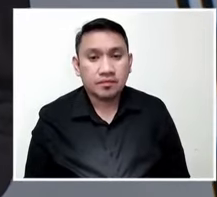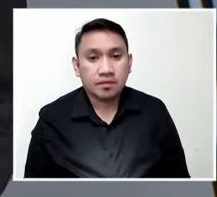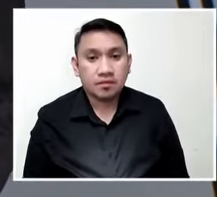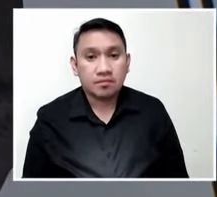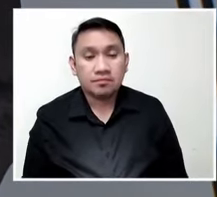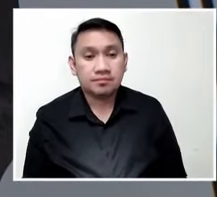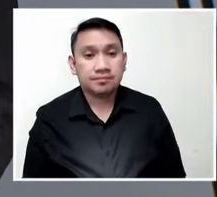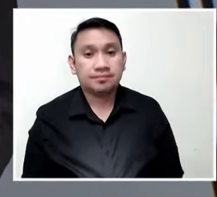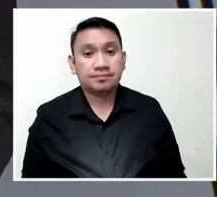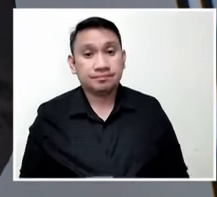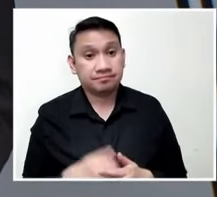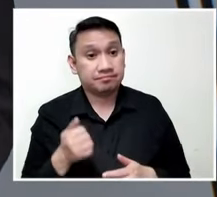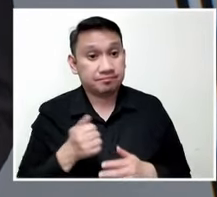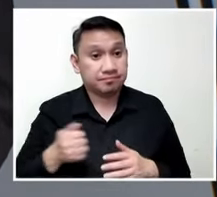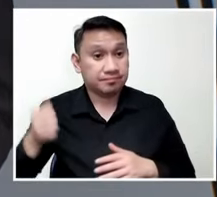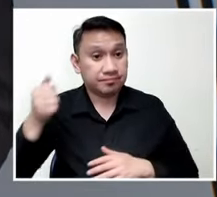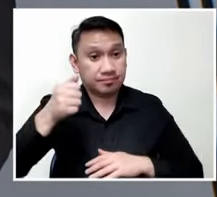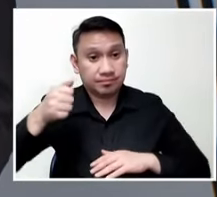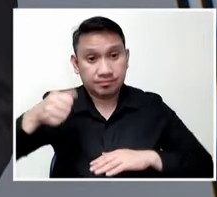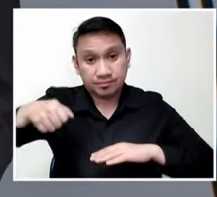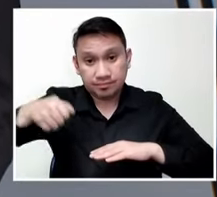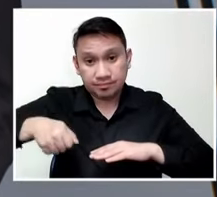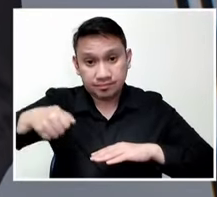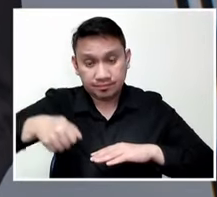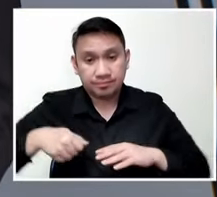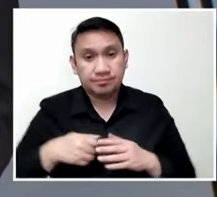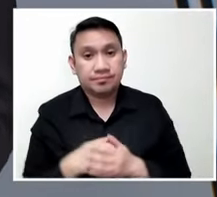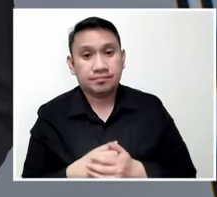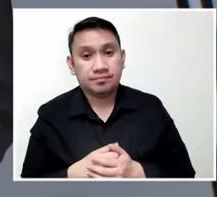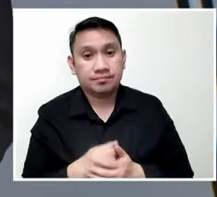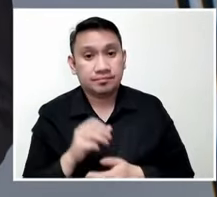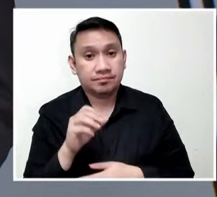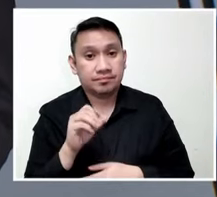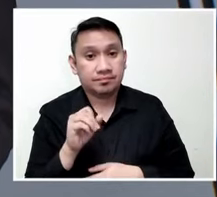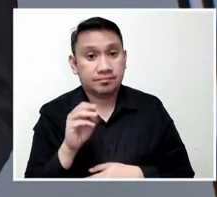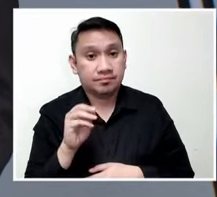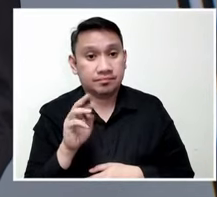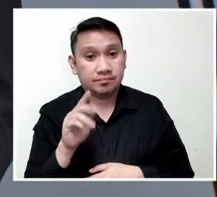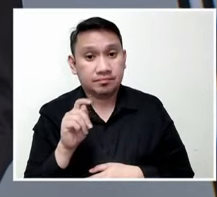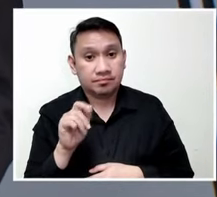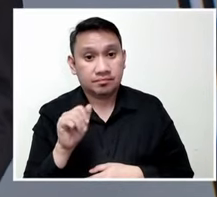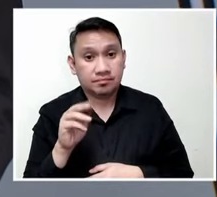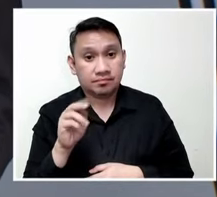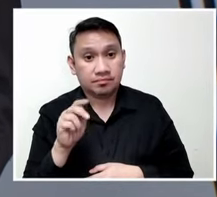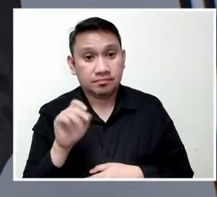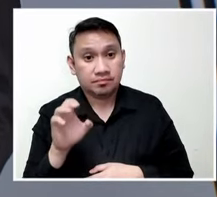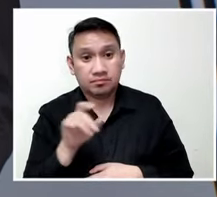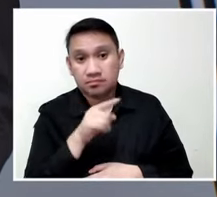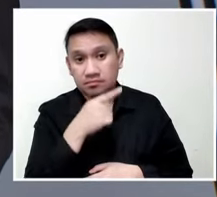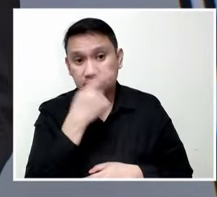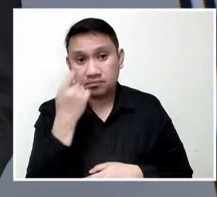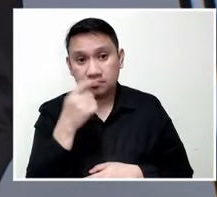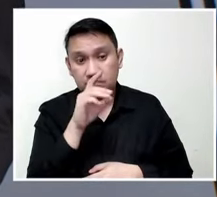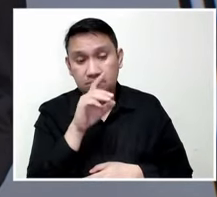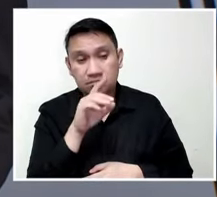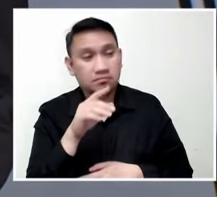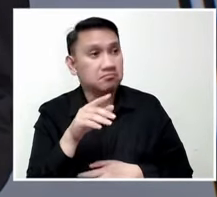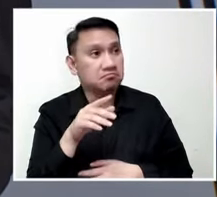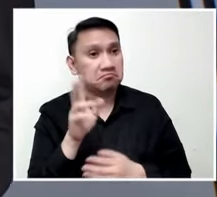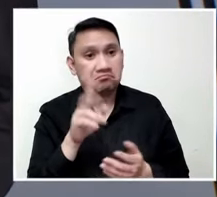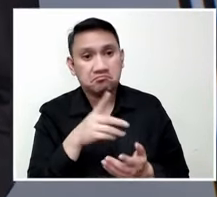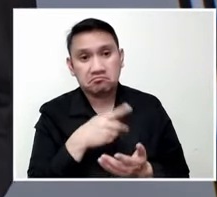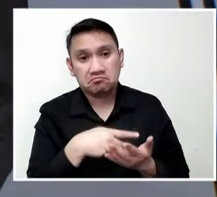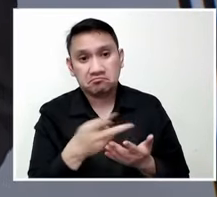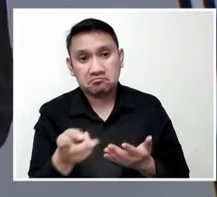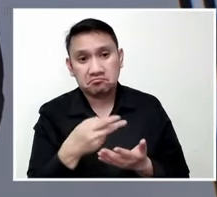Kinatiga ng Korte Suprema ang Smartmatic matapos itong madiskwalipika sa bidding para sa